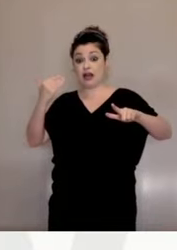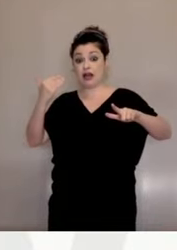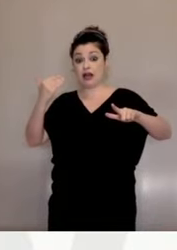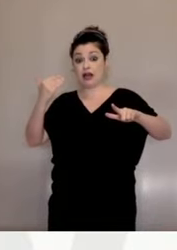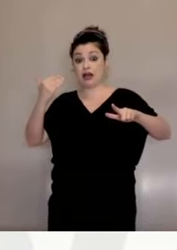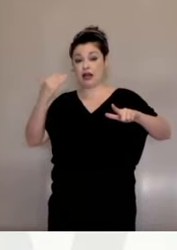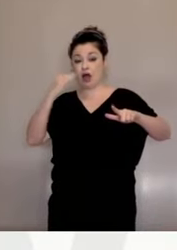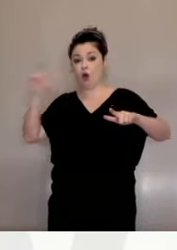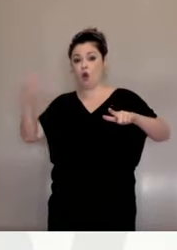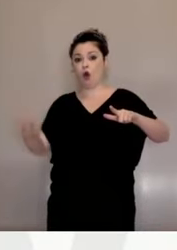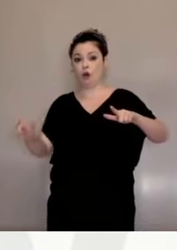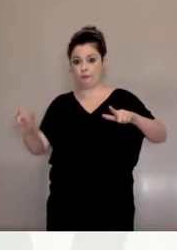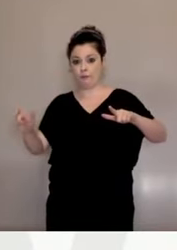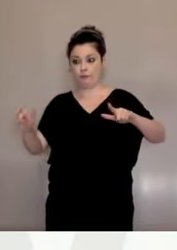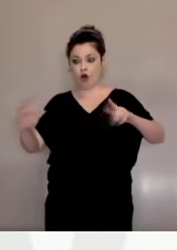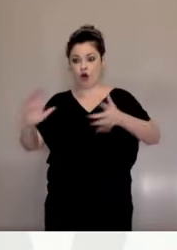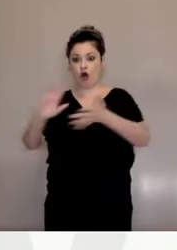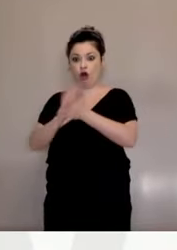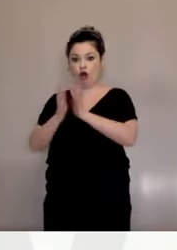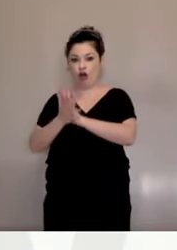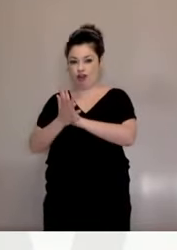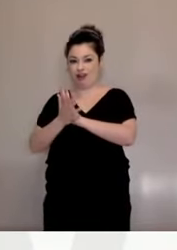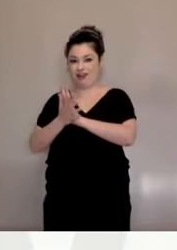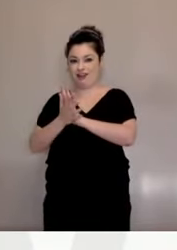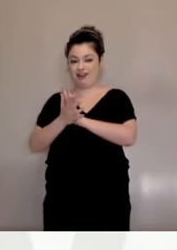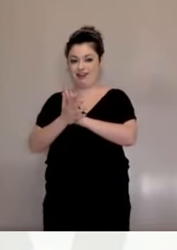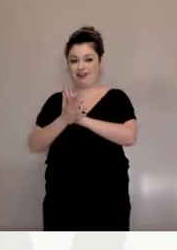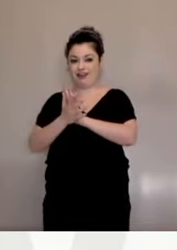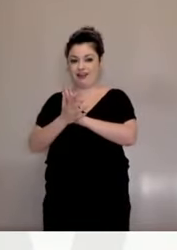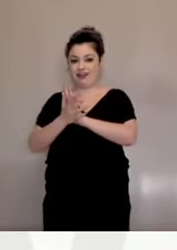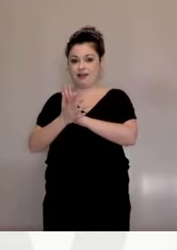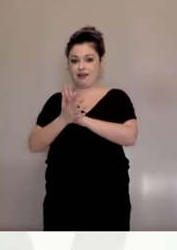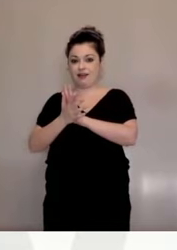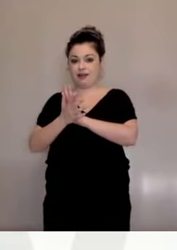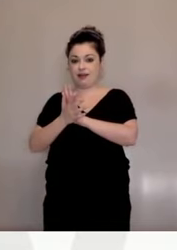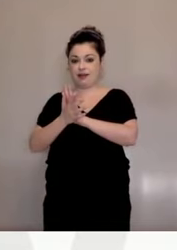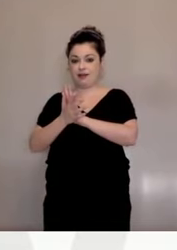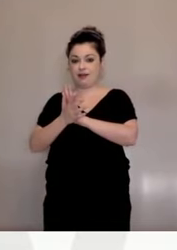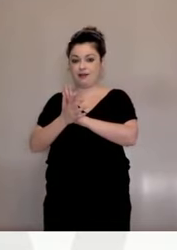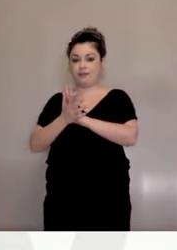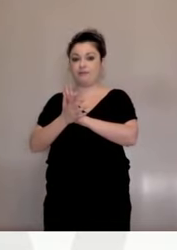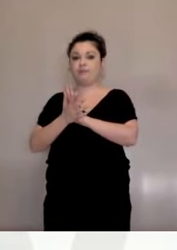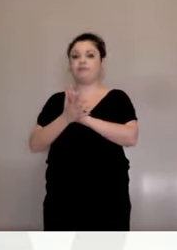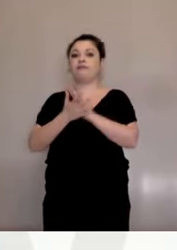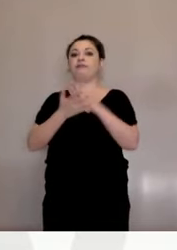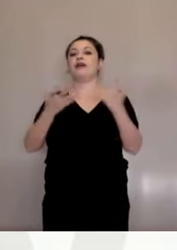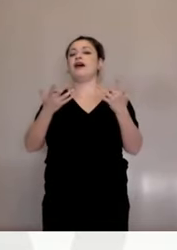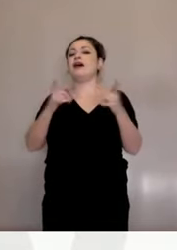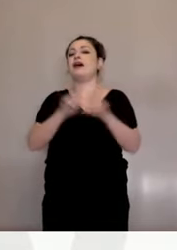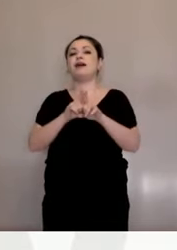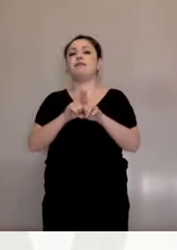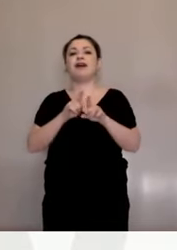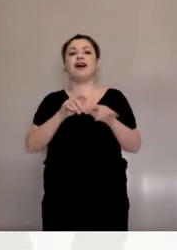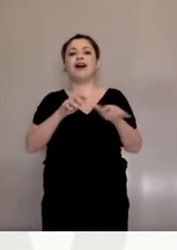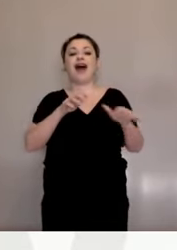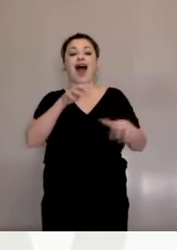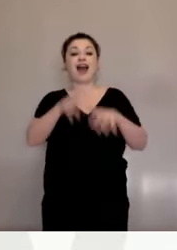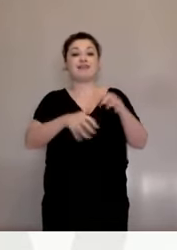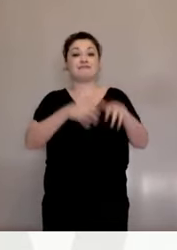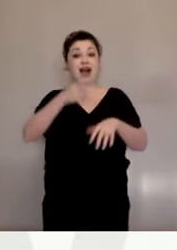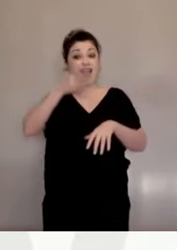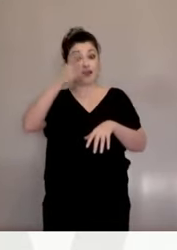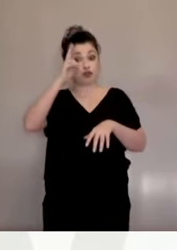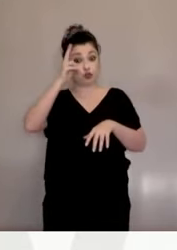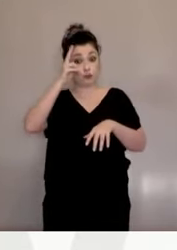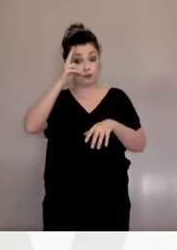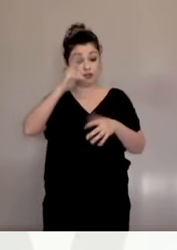Rousseau scrive che d'un animal stupido fa un essere intelligente